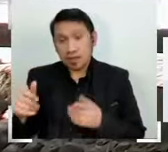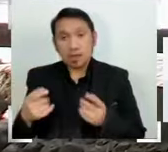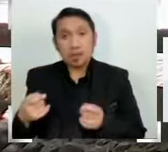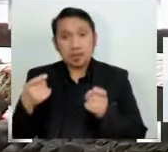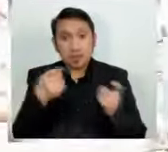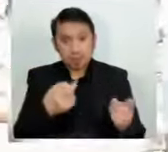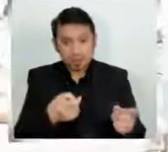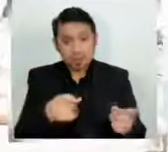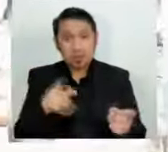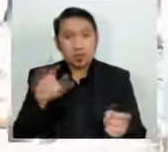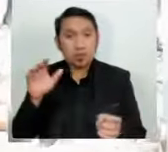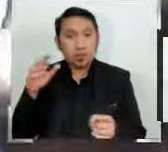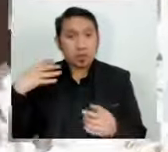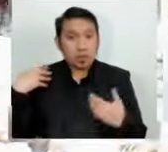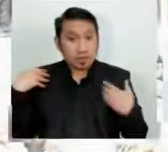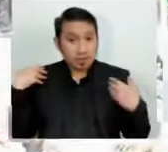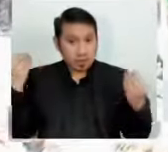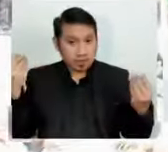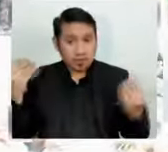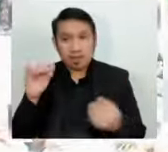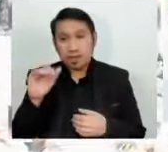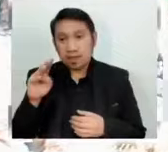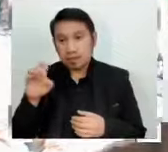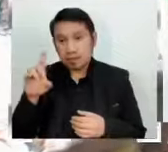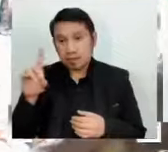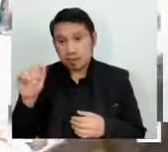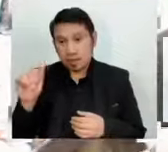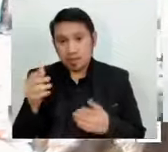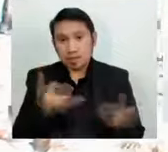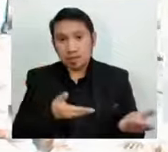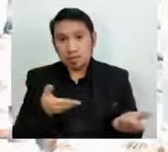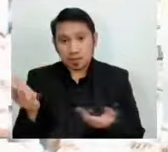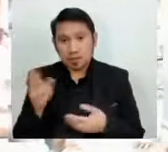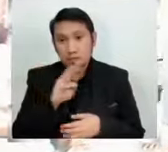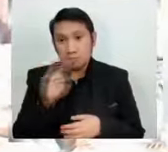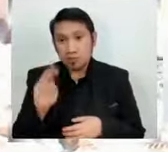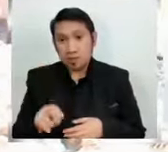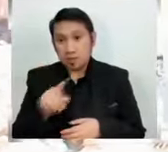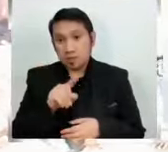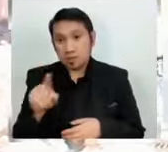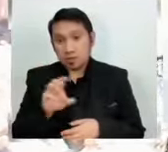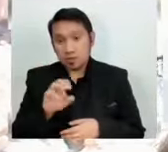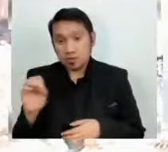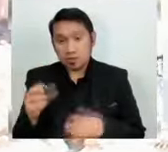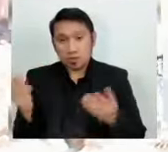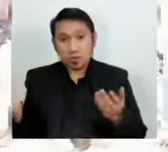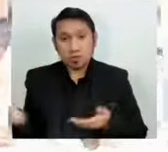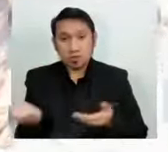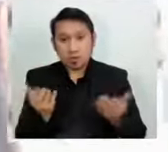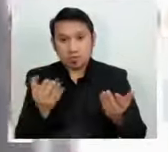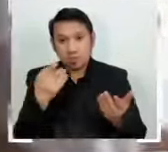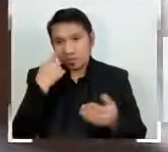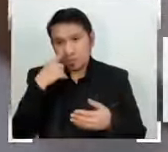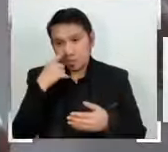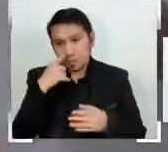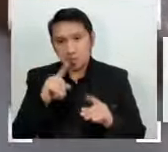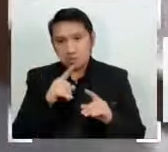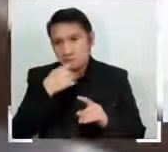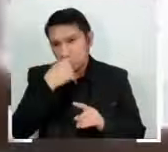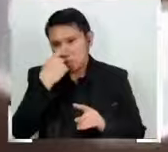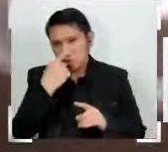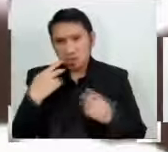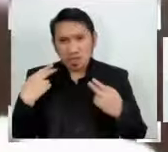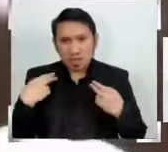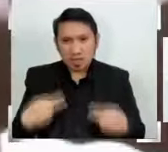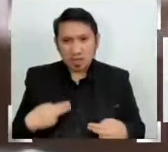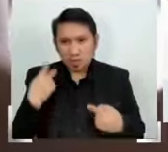Marcos. Dinala naman ito sa Manila Zoo. Dati nang binalak na dalhin si Mali sa Thailand dahil sa health concern ng ilang